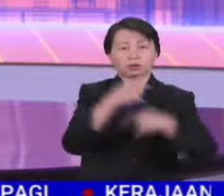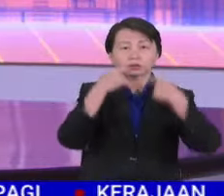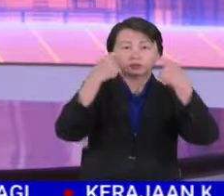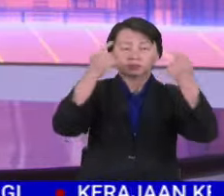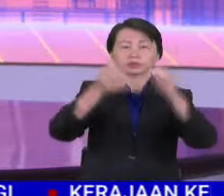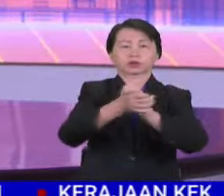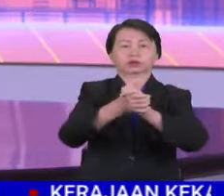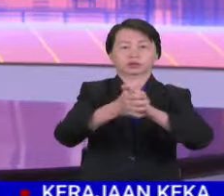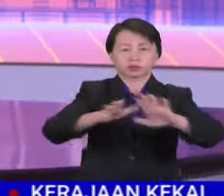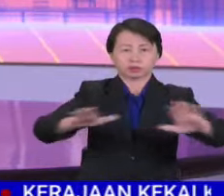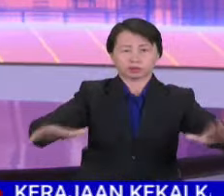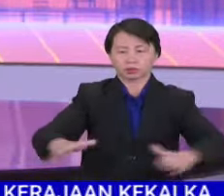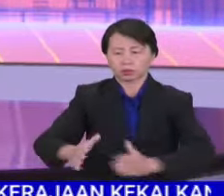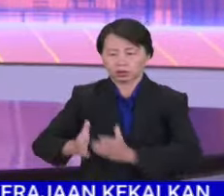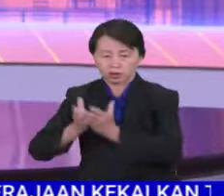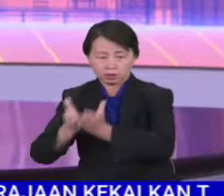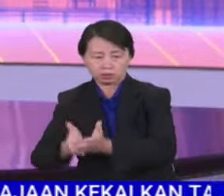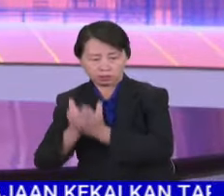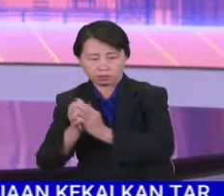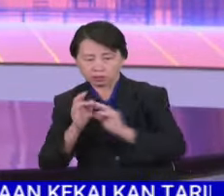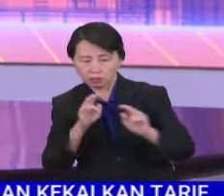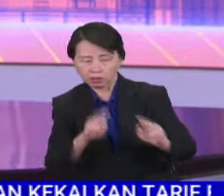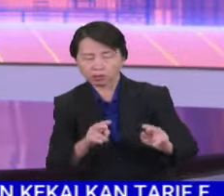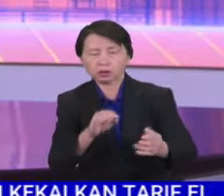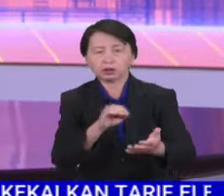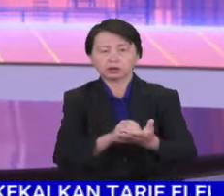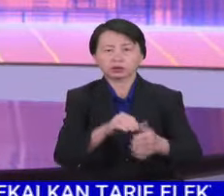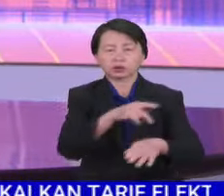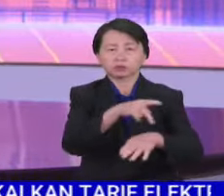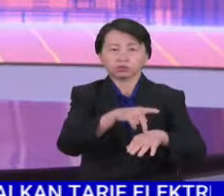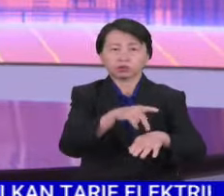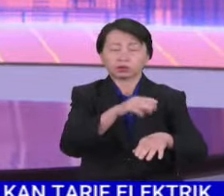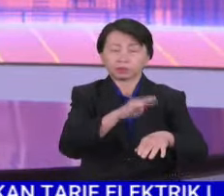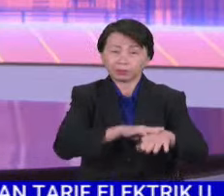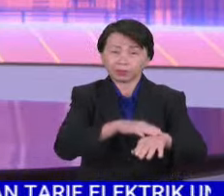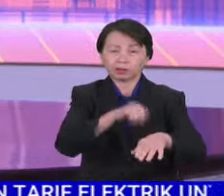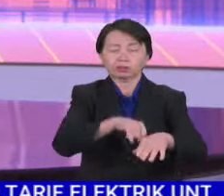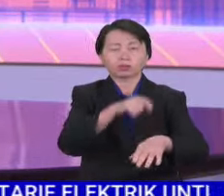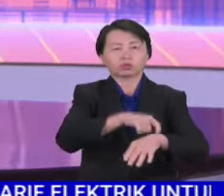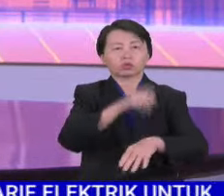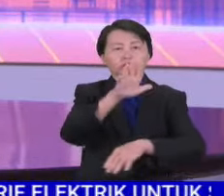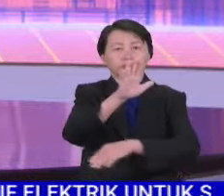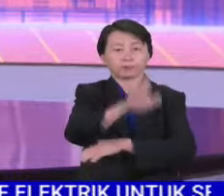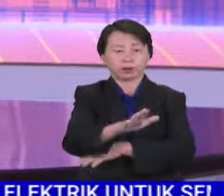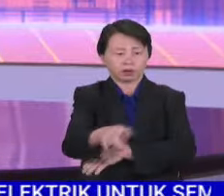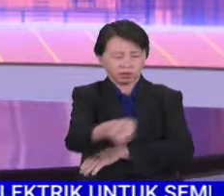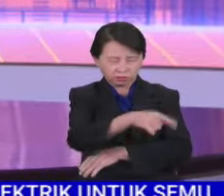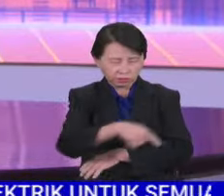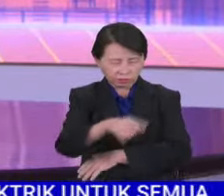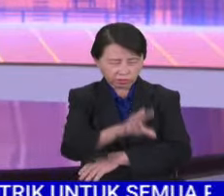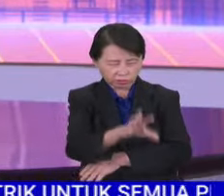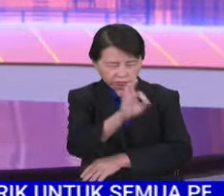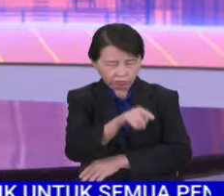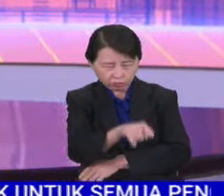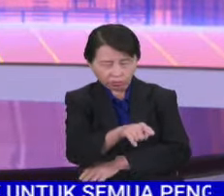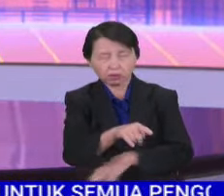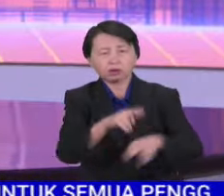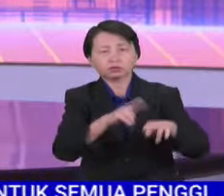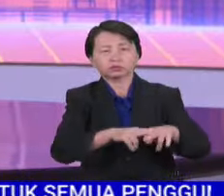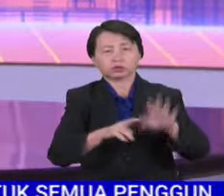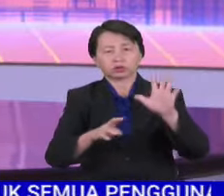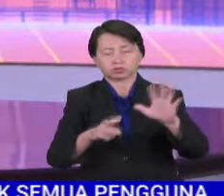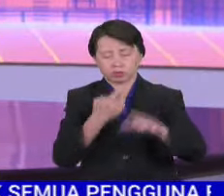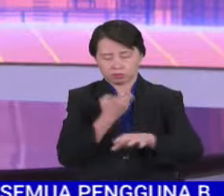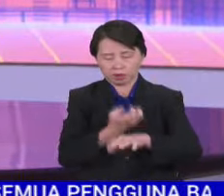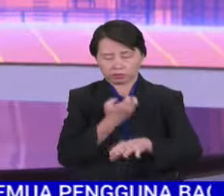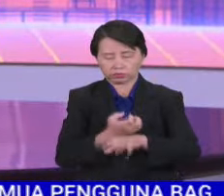Selamatkan Maritim Malaysia Zon Mersing di perairan Pulau Pemanggil kira-kira 5 petang semalam. Semua mereka ditemukan di kedudukan 5